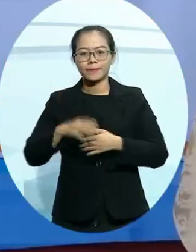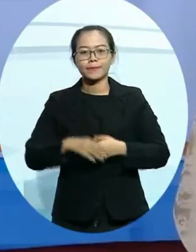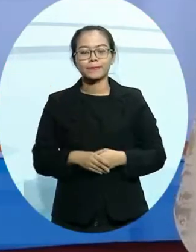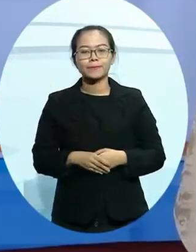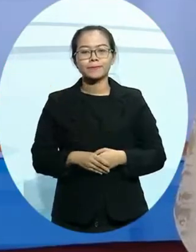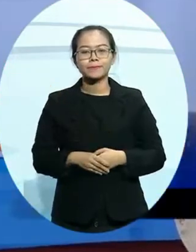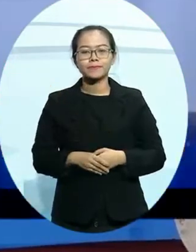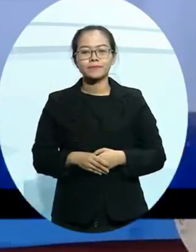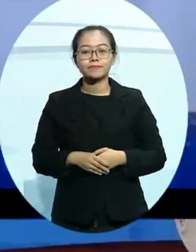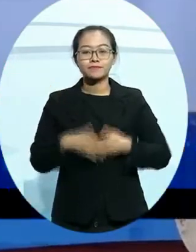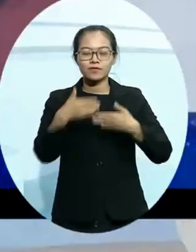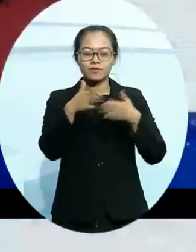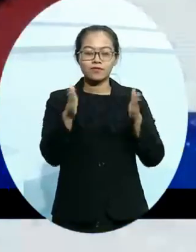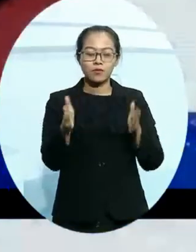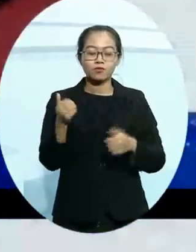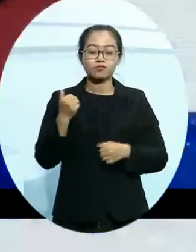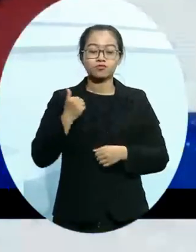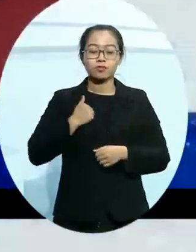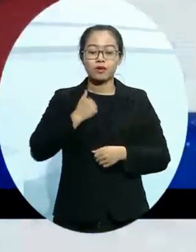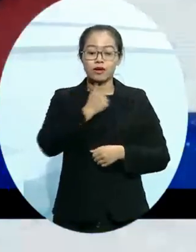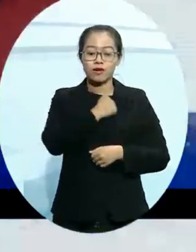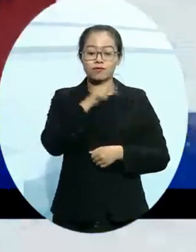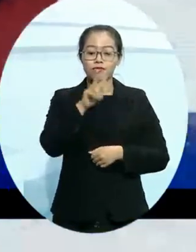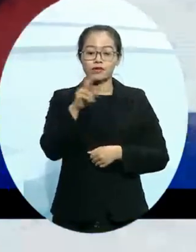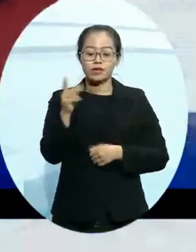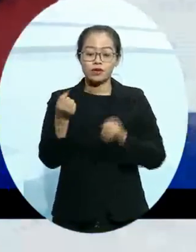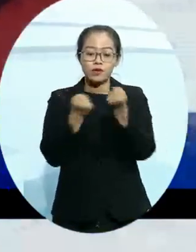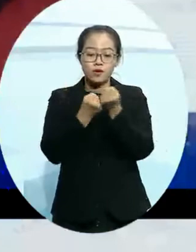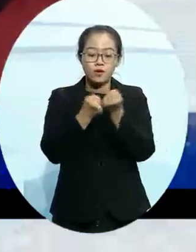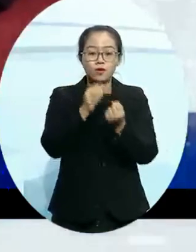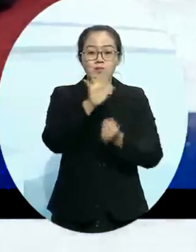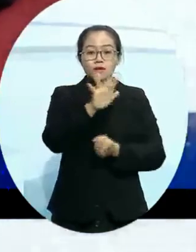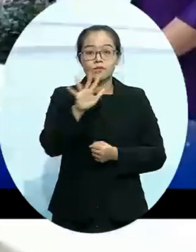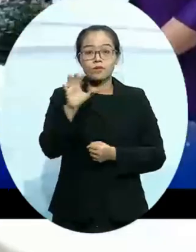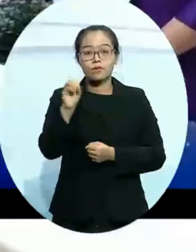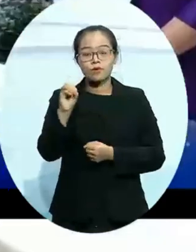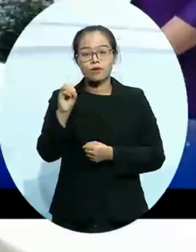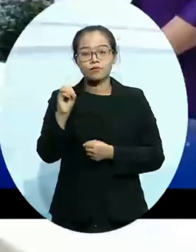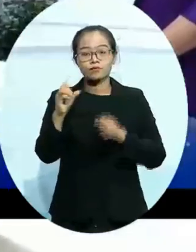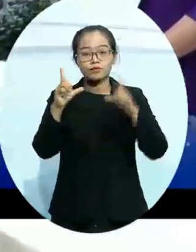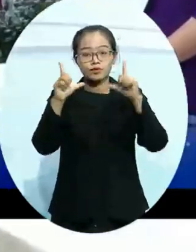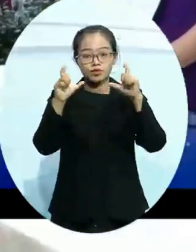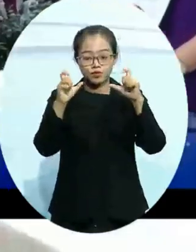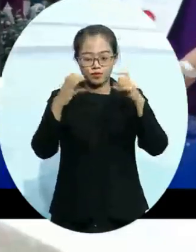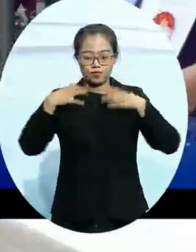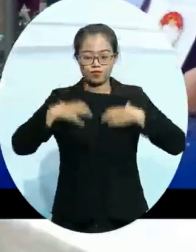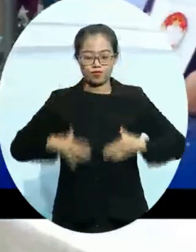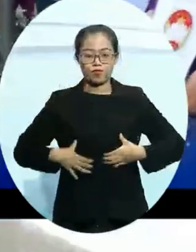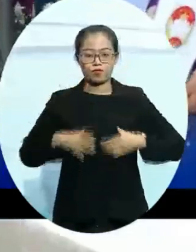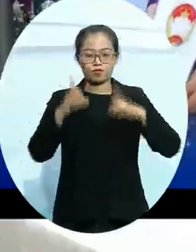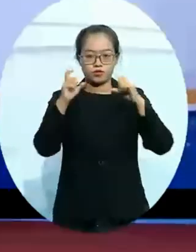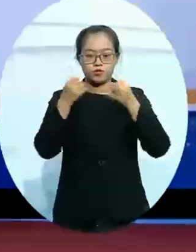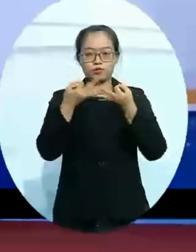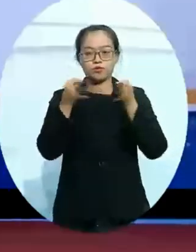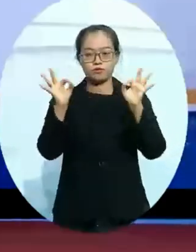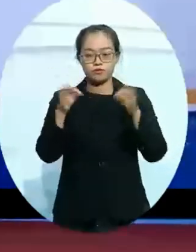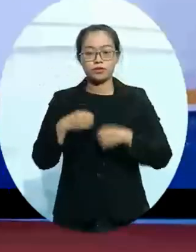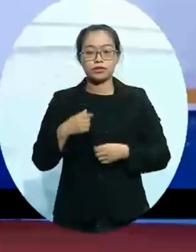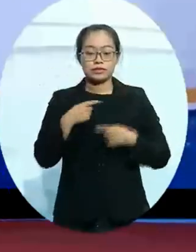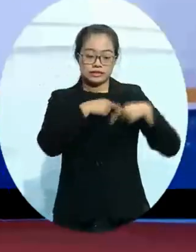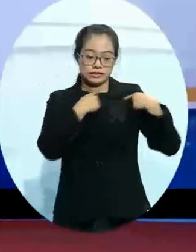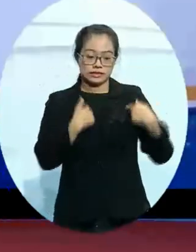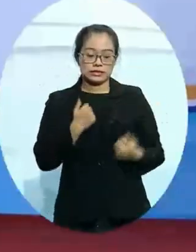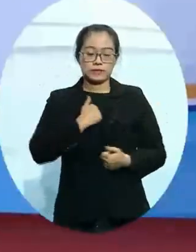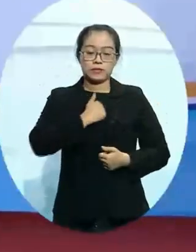Theo đó, Phòng khám Việt Healthcare sẽ hỗ trợ 550 suất miễn phí chụp X-quang phổi thẳng, đo điện tâm đồ và tư vấn các vấn đề